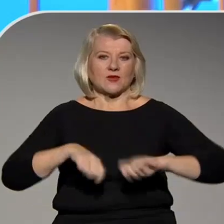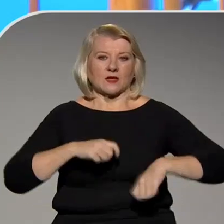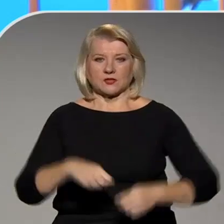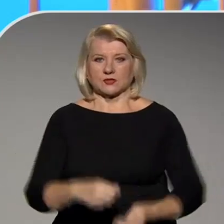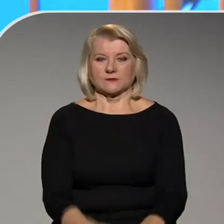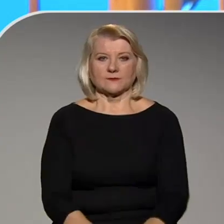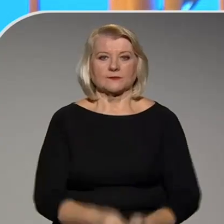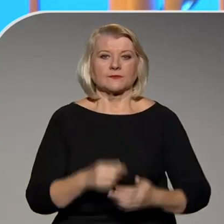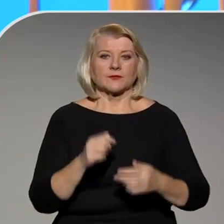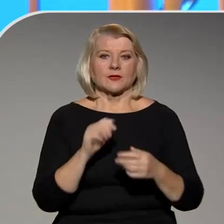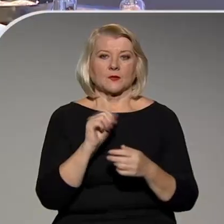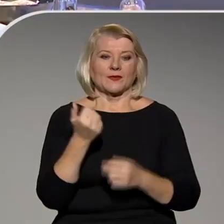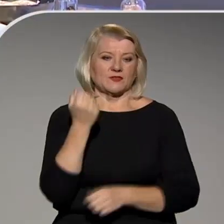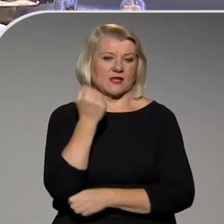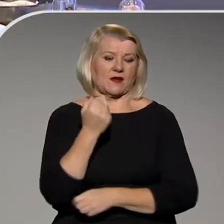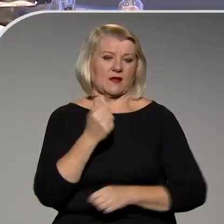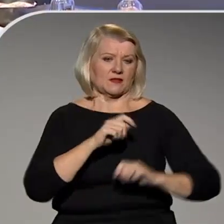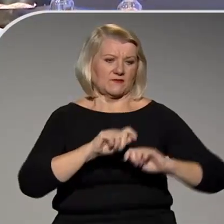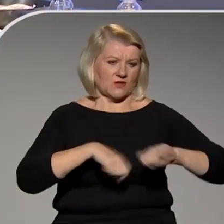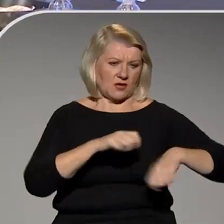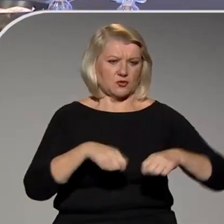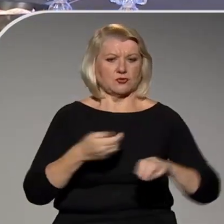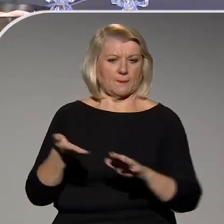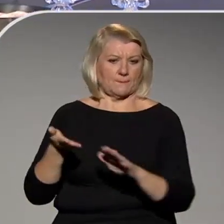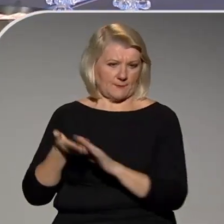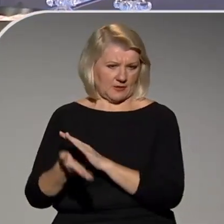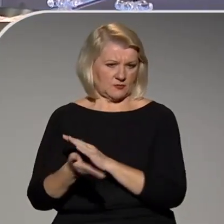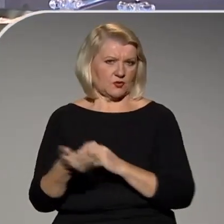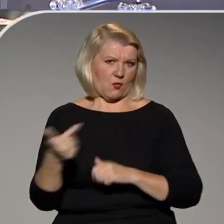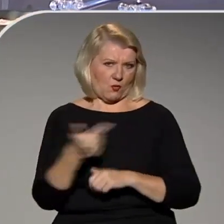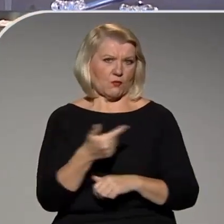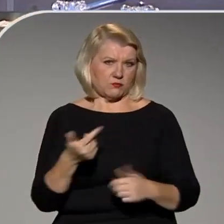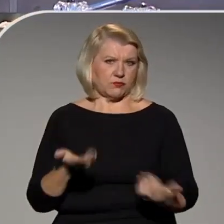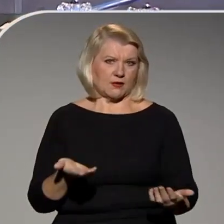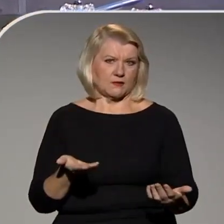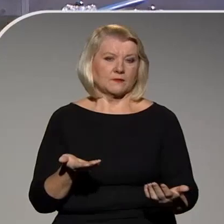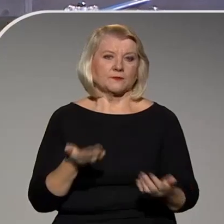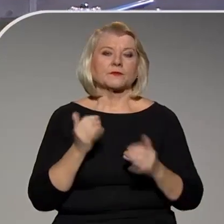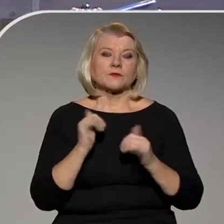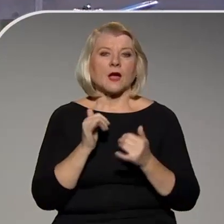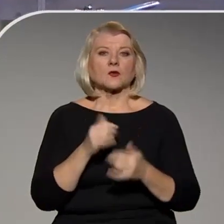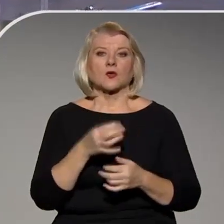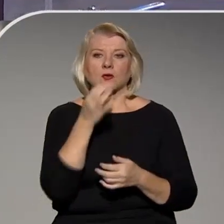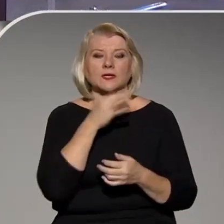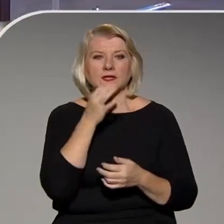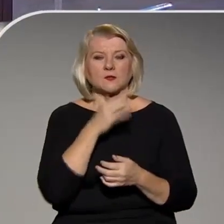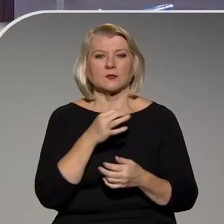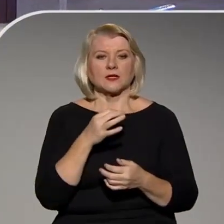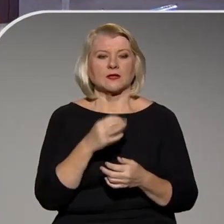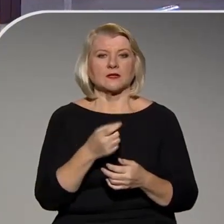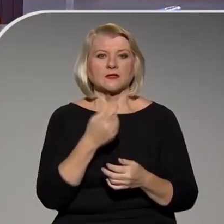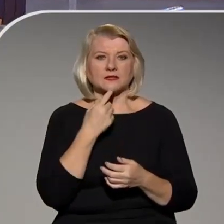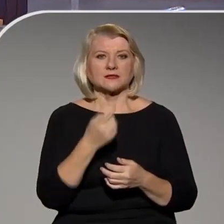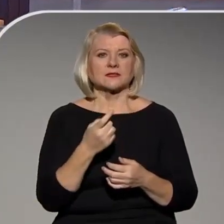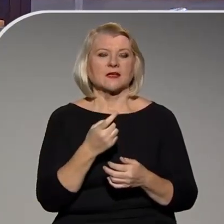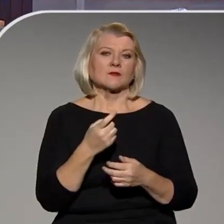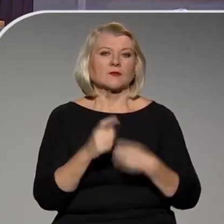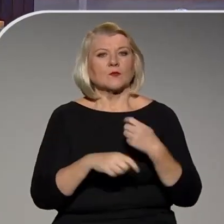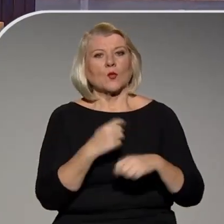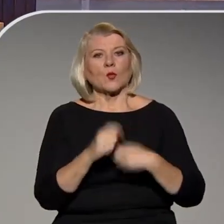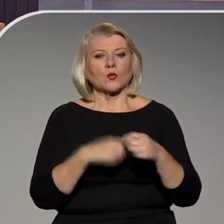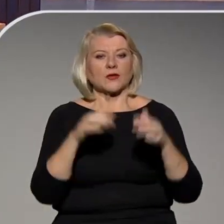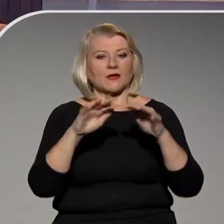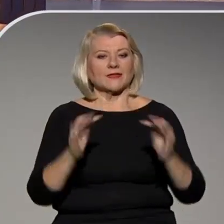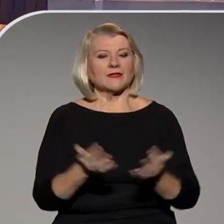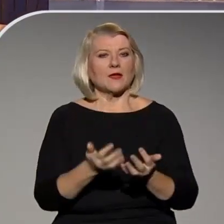úprava je pečení, vaření. Ano. Asi, ano, je to tak? Ano, takže když se rozhodnu pro tu klasiku, pro ten šlágr udělat